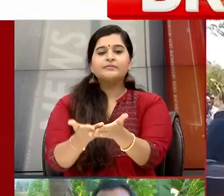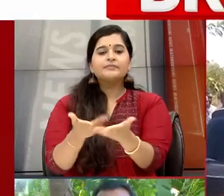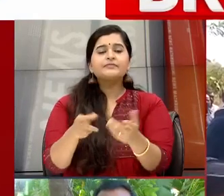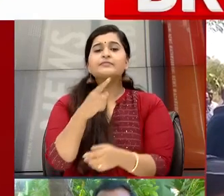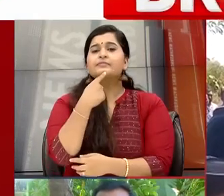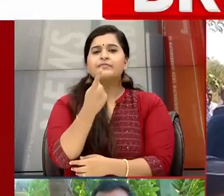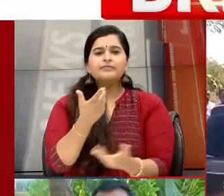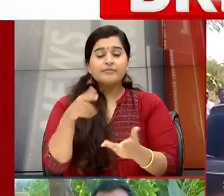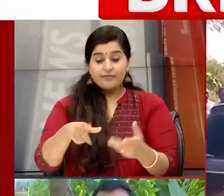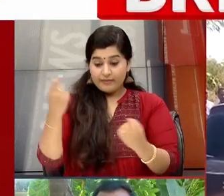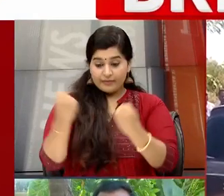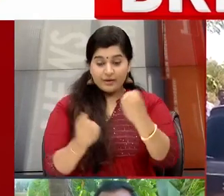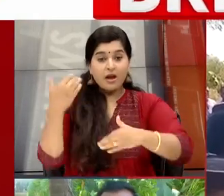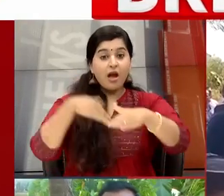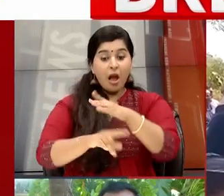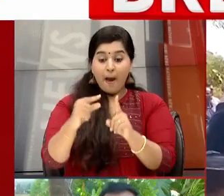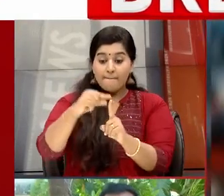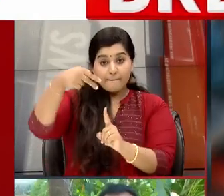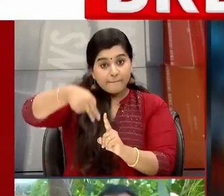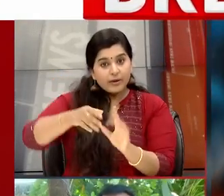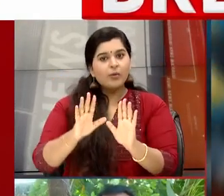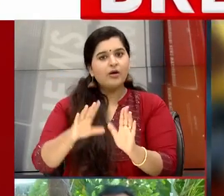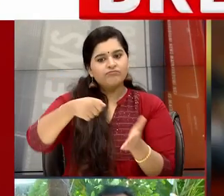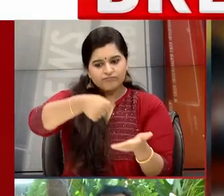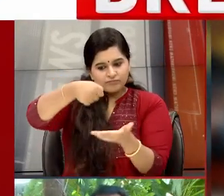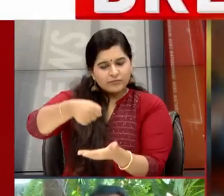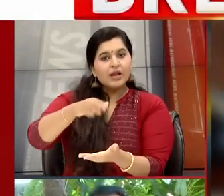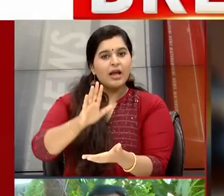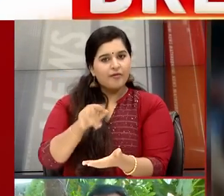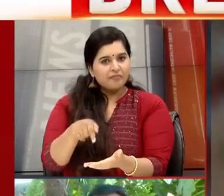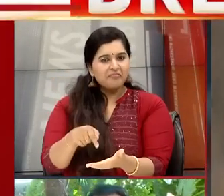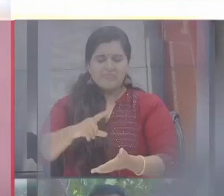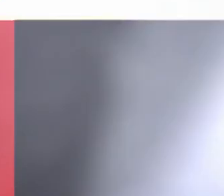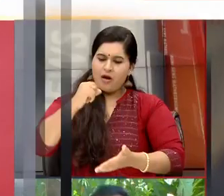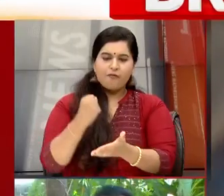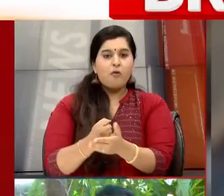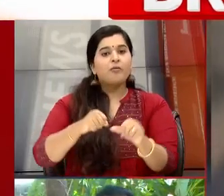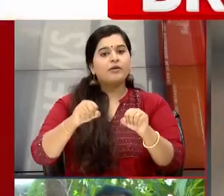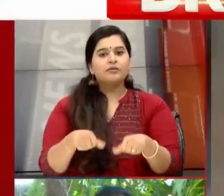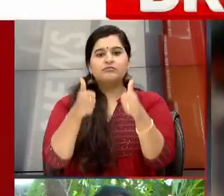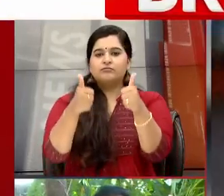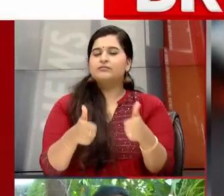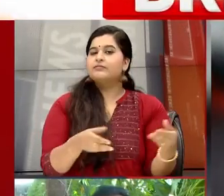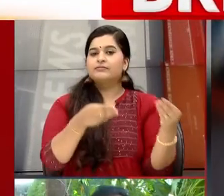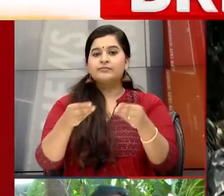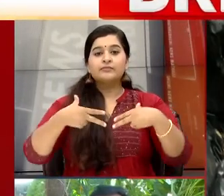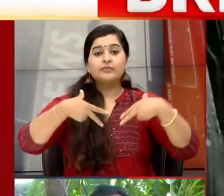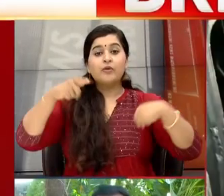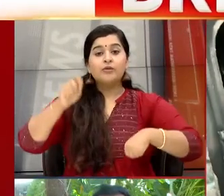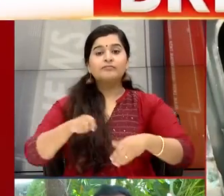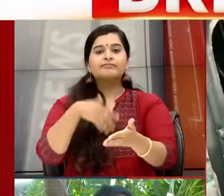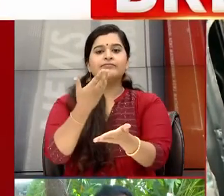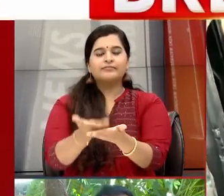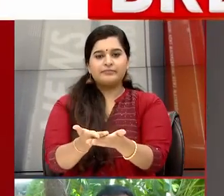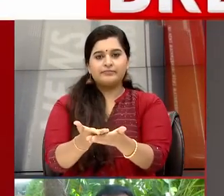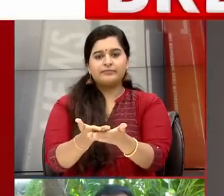പറയുന്നത് ഈ കാറിനുള്ളിൽ പെട്രോൾ ഉണ്ടായിരുന്നു എന്നതാണ്. പെട്രോളിൻ്റെ സാന്നിധ്യം സ്ഥിരീകരിച്ചുകൊണ്ടുള്ള റിപ്പോർട്ടാണ് ഇപ്പോൾ ഈ കോടതിയിൽ സമർപ്പിച്ചിട്ടുള്ളത്.